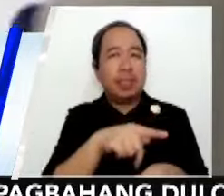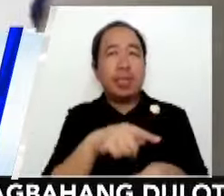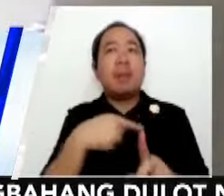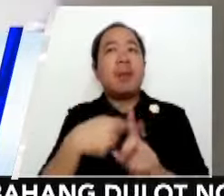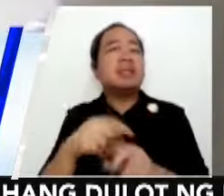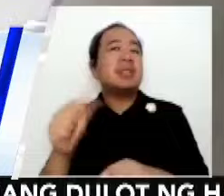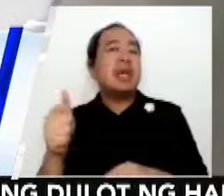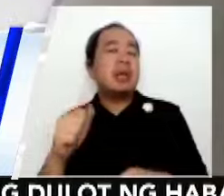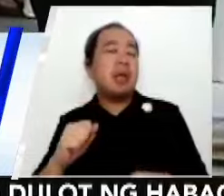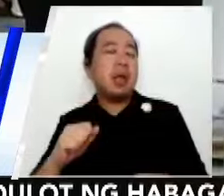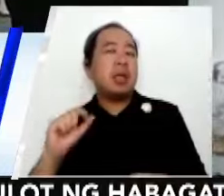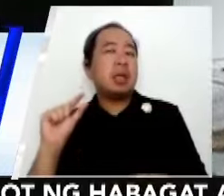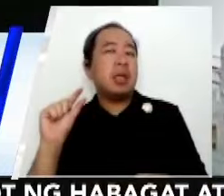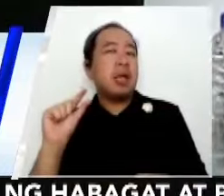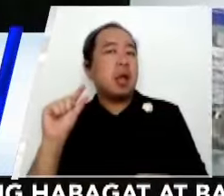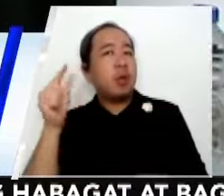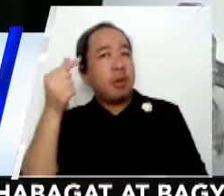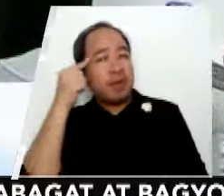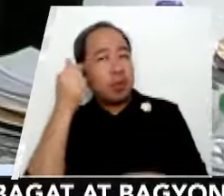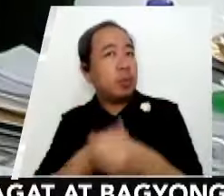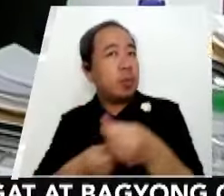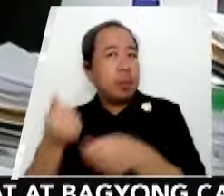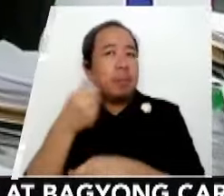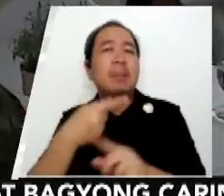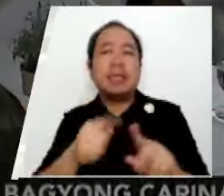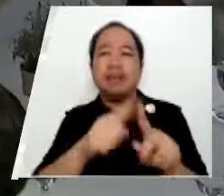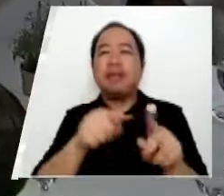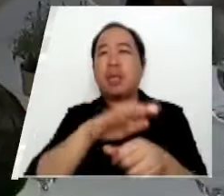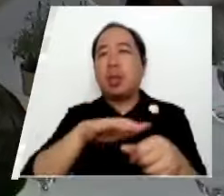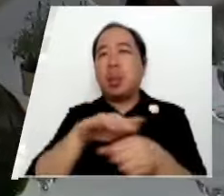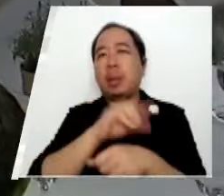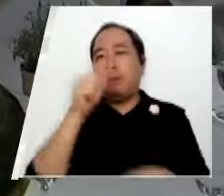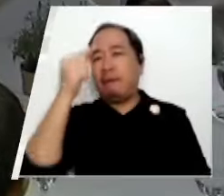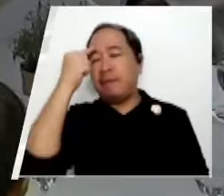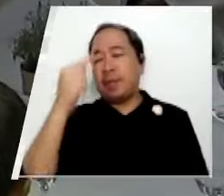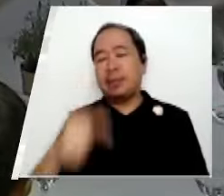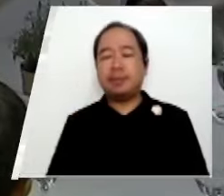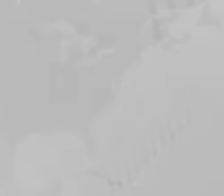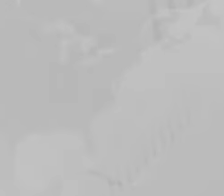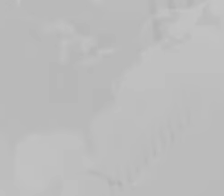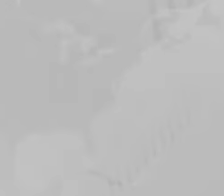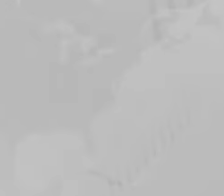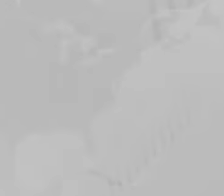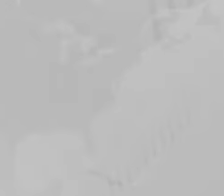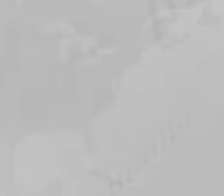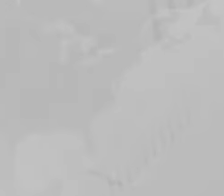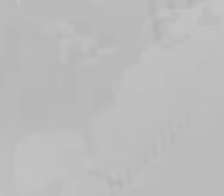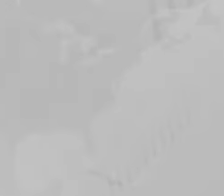local posts. Para sa GMA Integrated News, Ian Cruz, nakatutok, 24 oras.